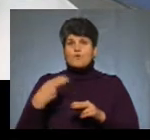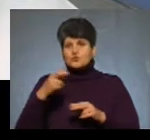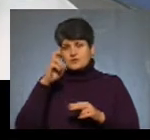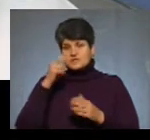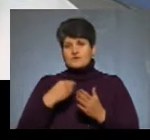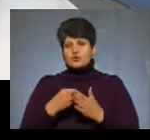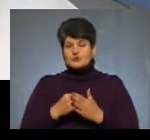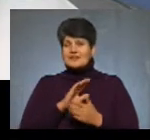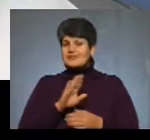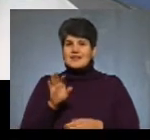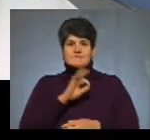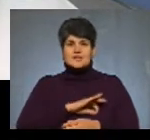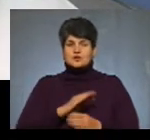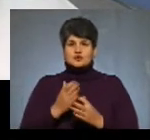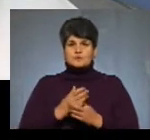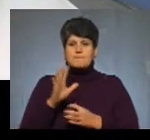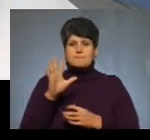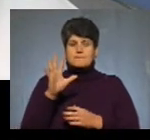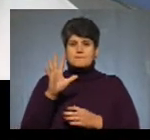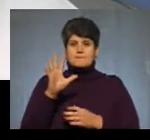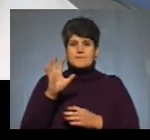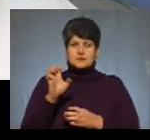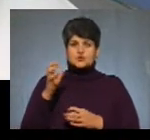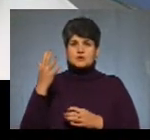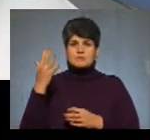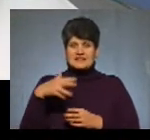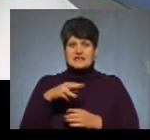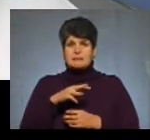державного бюджету невикористаних субсидій